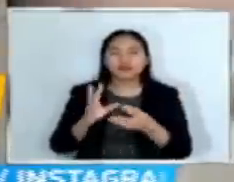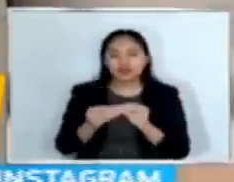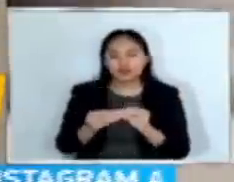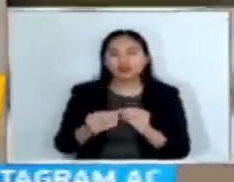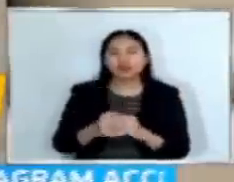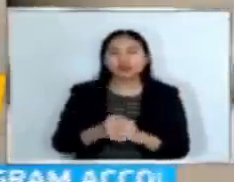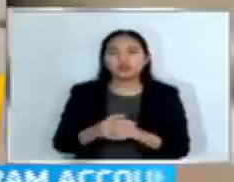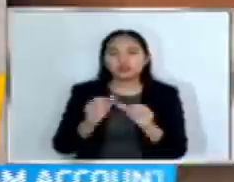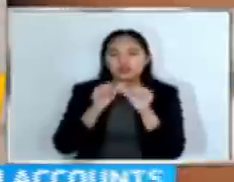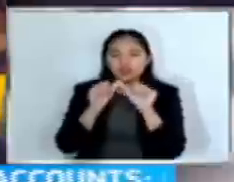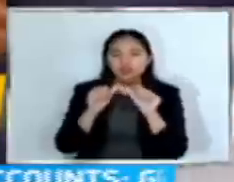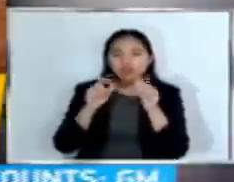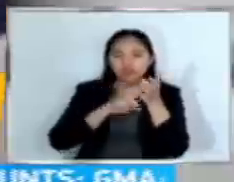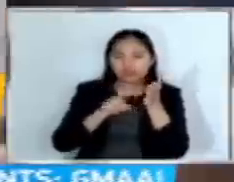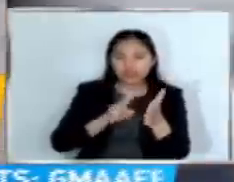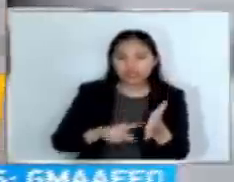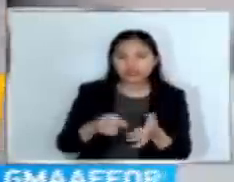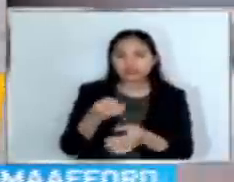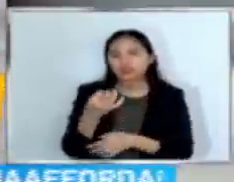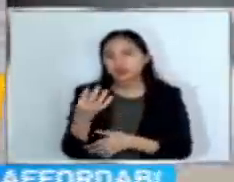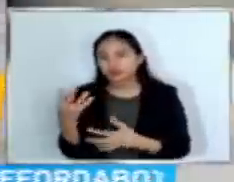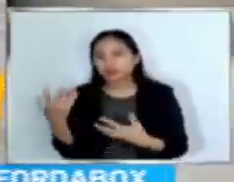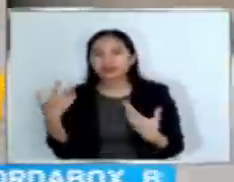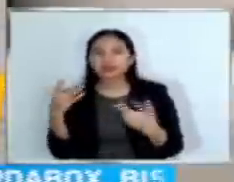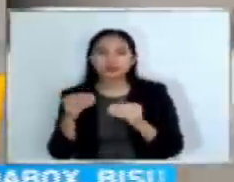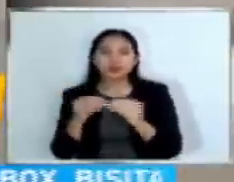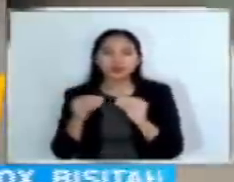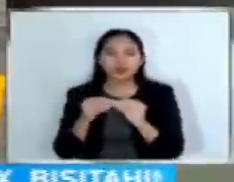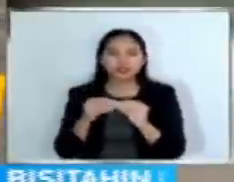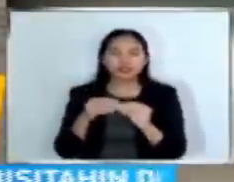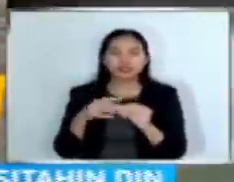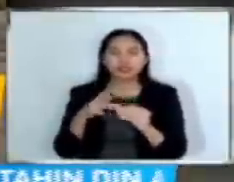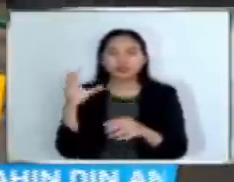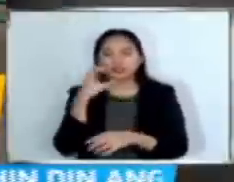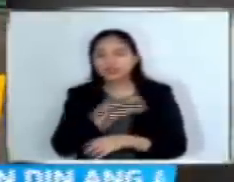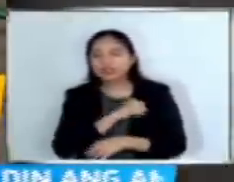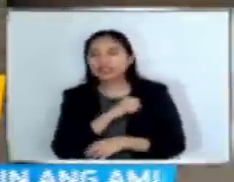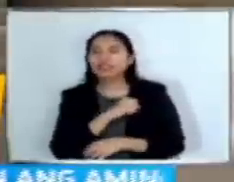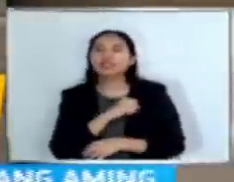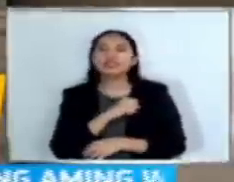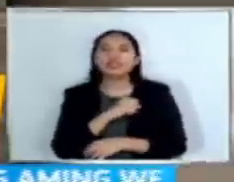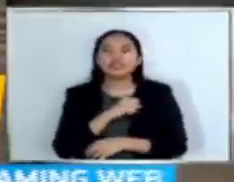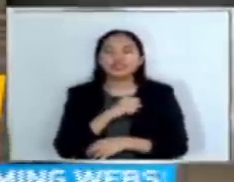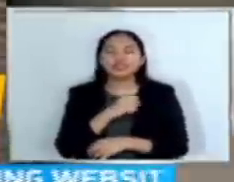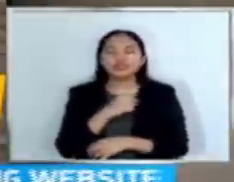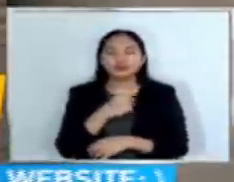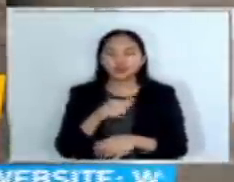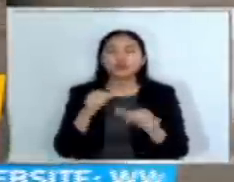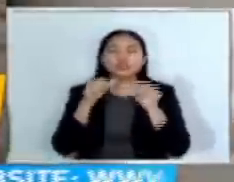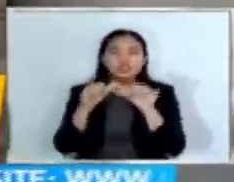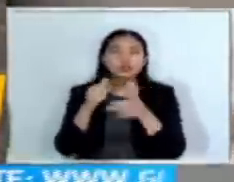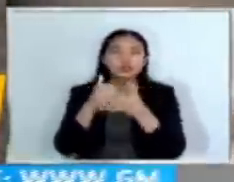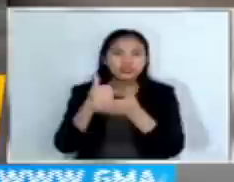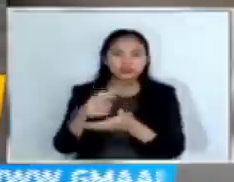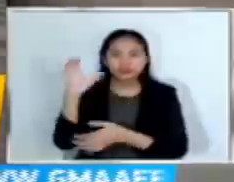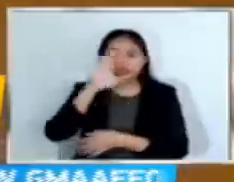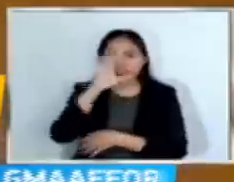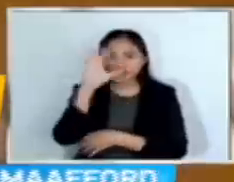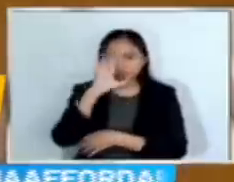and injured, tapos yung missing po natin, ongoing po ang search and rescue operations po para sa kanila. I see. Doon po sa